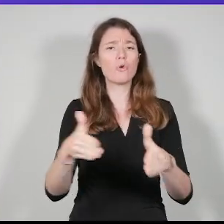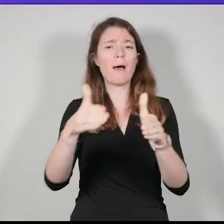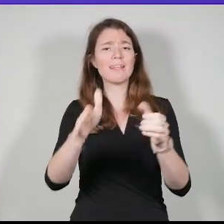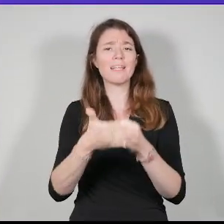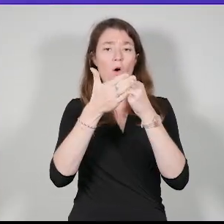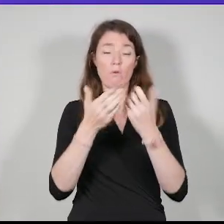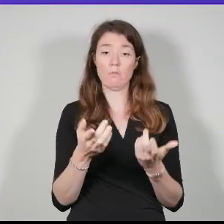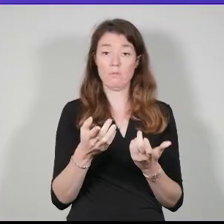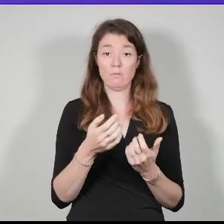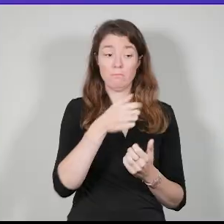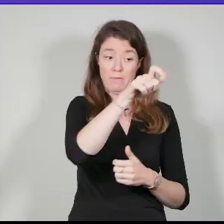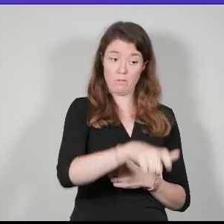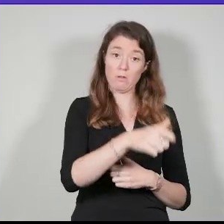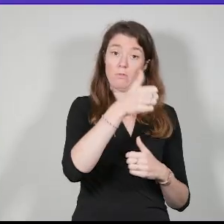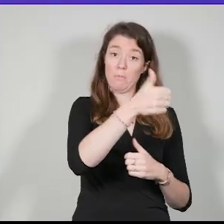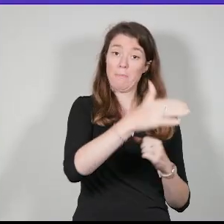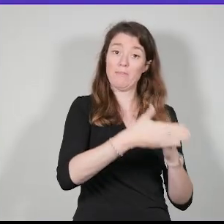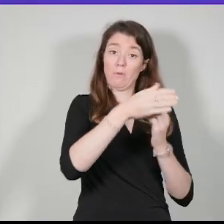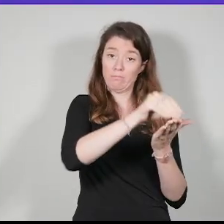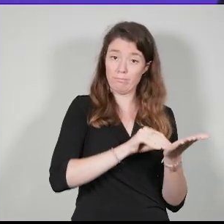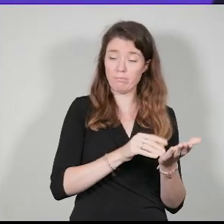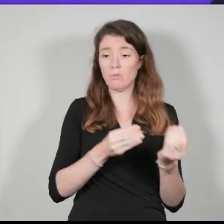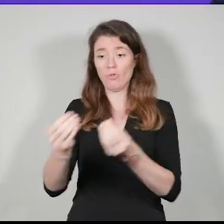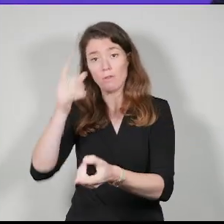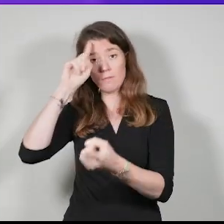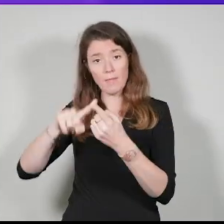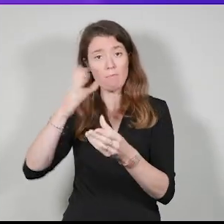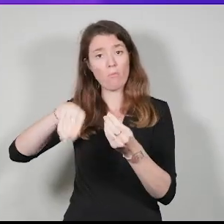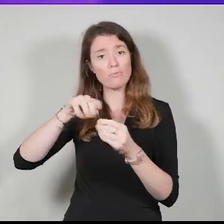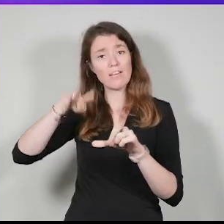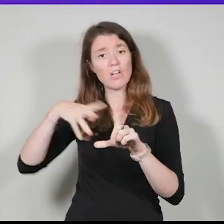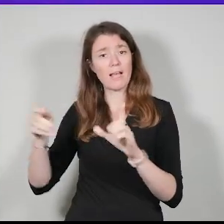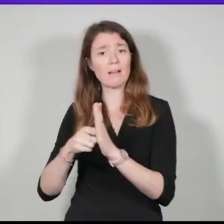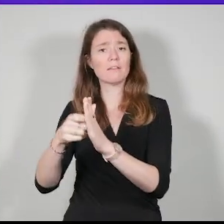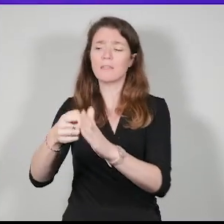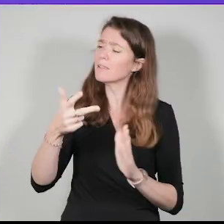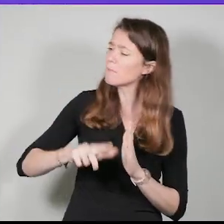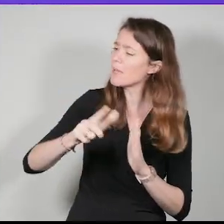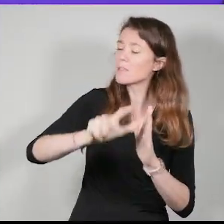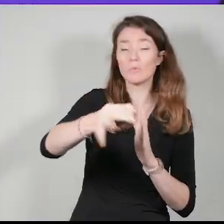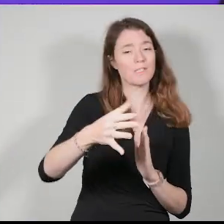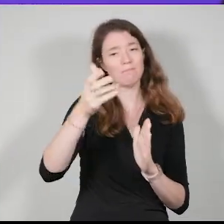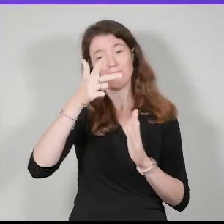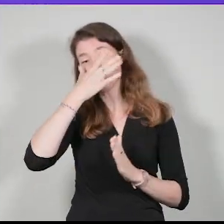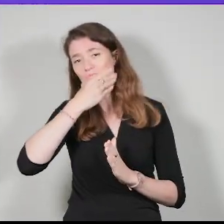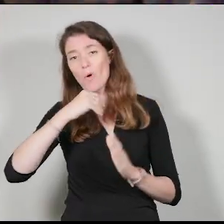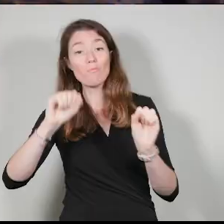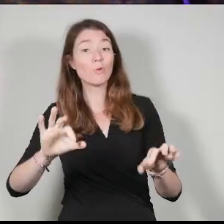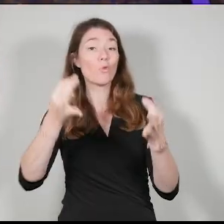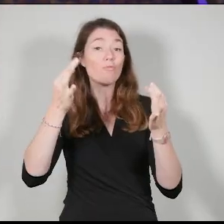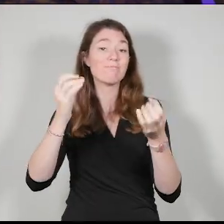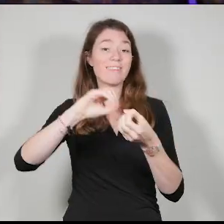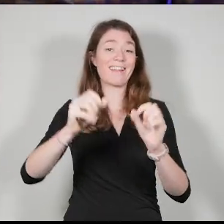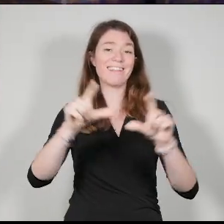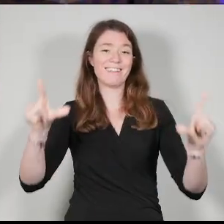avec chaque fois un thème et l'agenda des ressources. Trimestriel, 62 pages. Donc, qui est magnifique, que vous pouvez trouver en ligne,